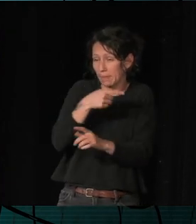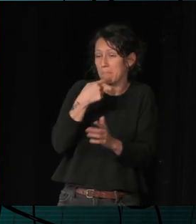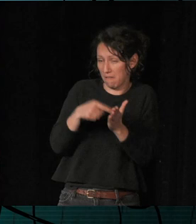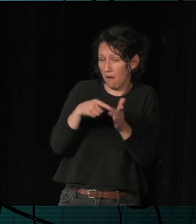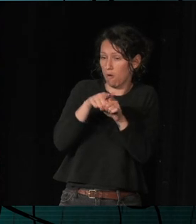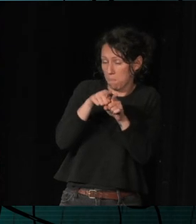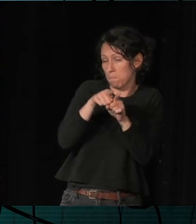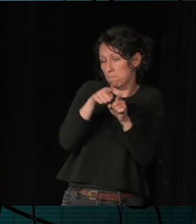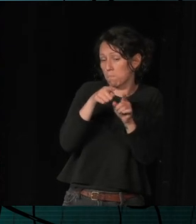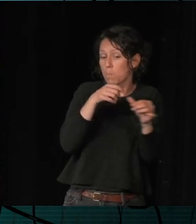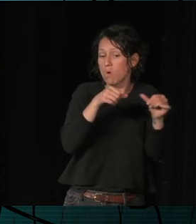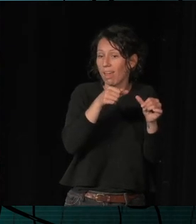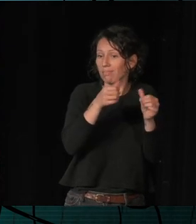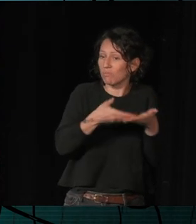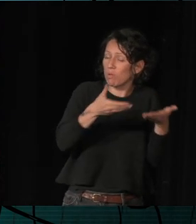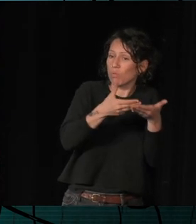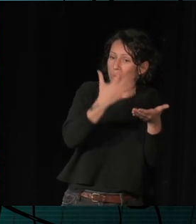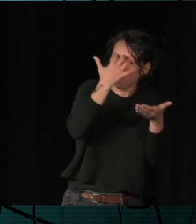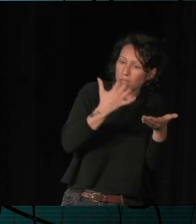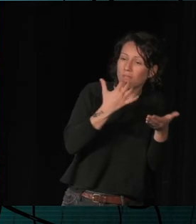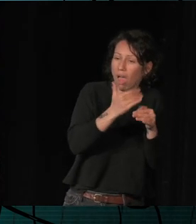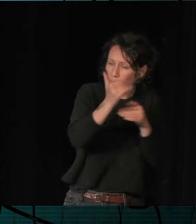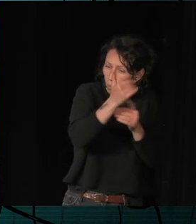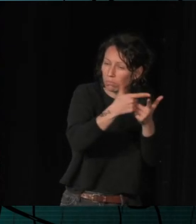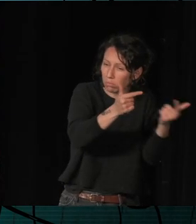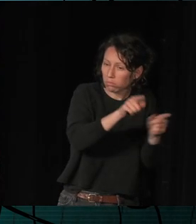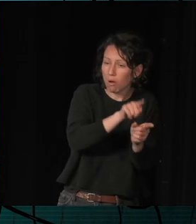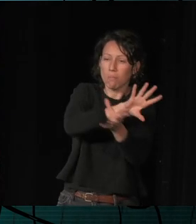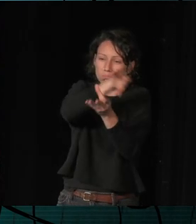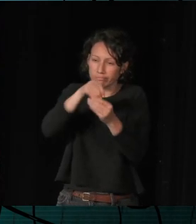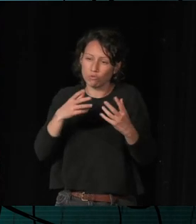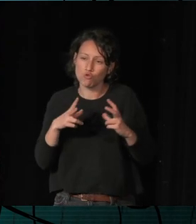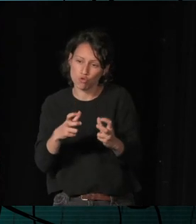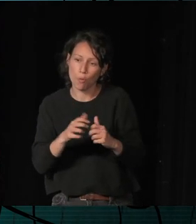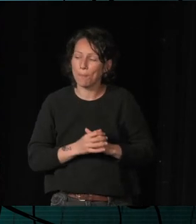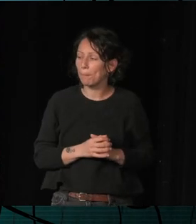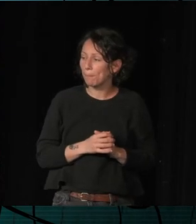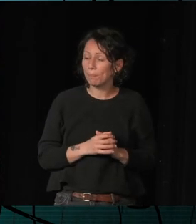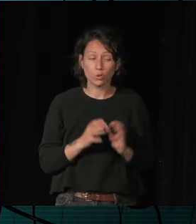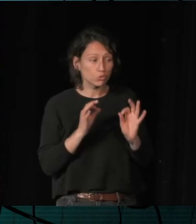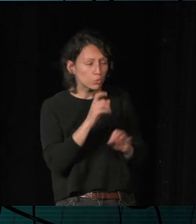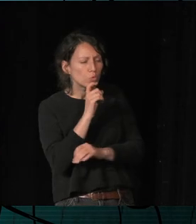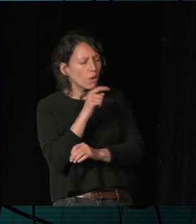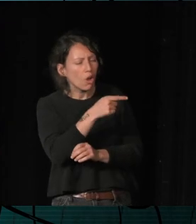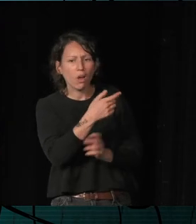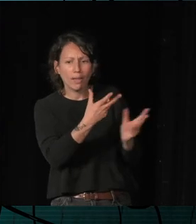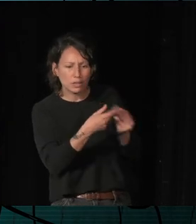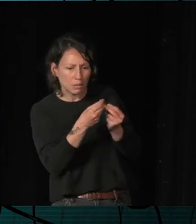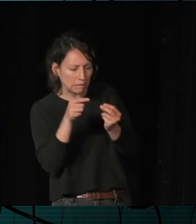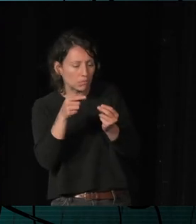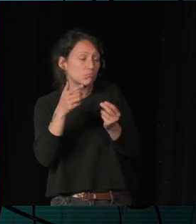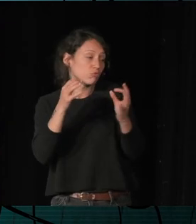Et justement, tu évoques l'idée de légitimer la pratique de jeux vidéo et donc, par extension, sa propre pratique de développeur à travers des histoires plus sérieuses ou jugées telles